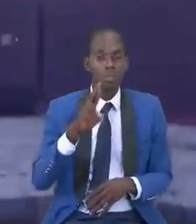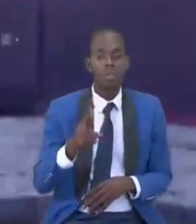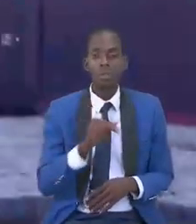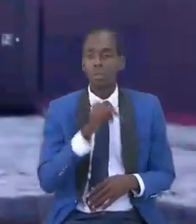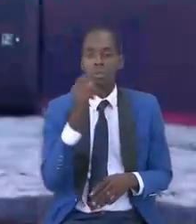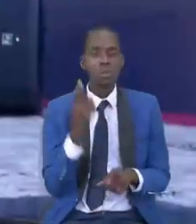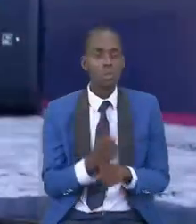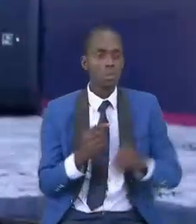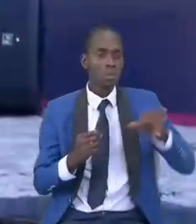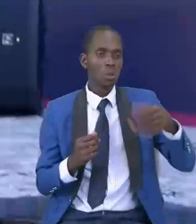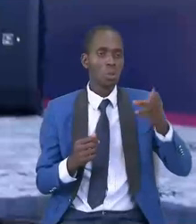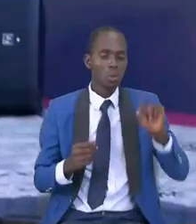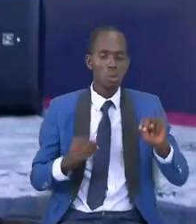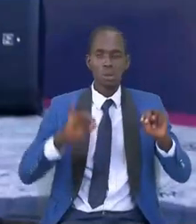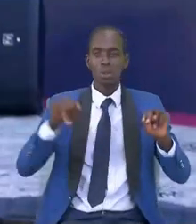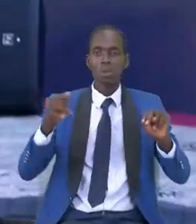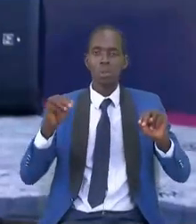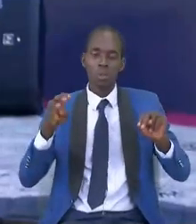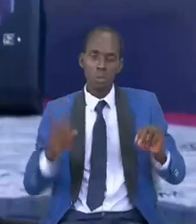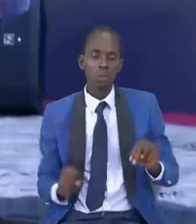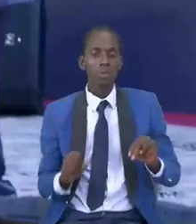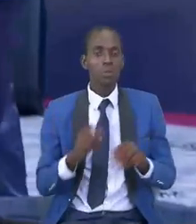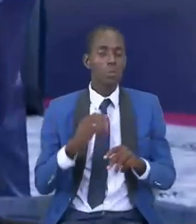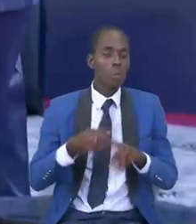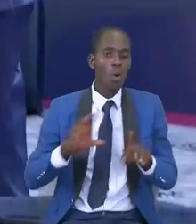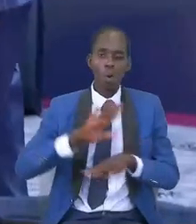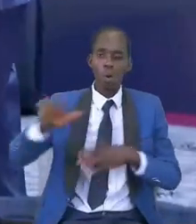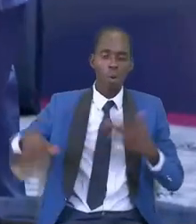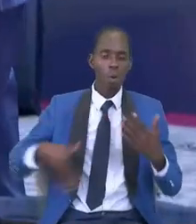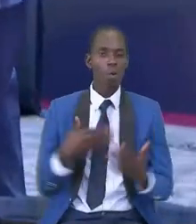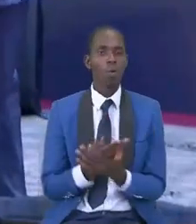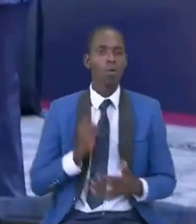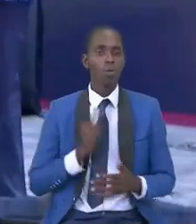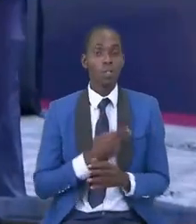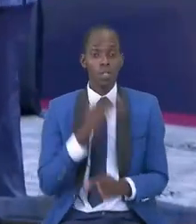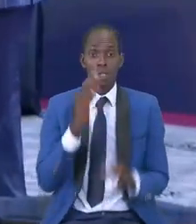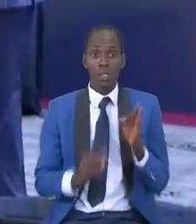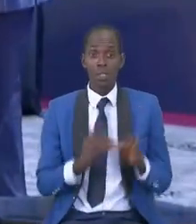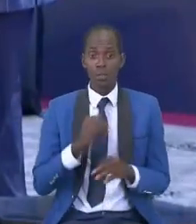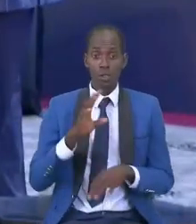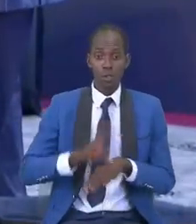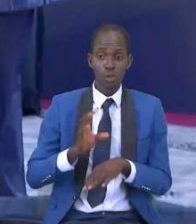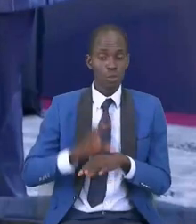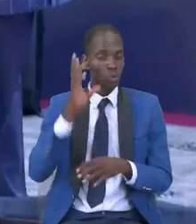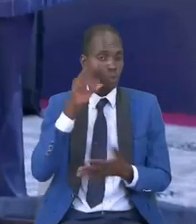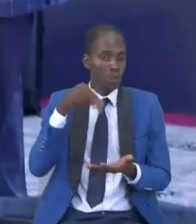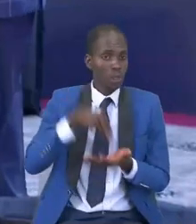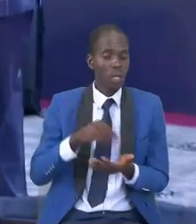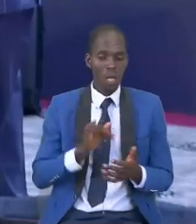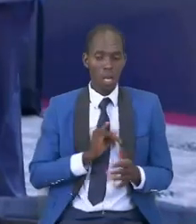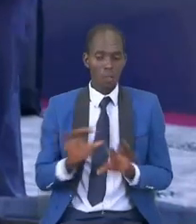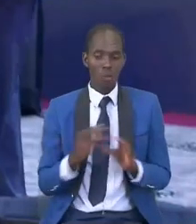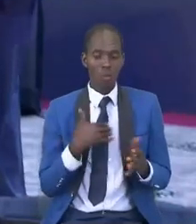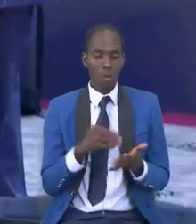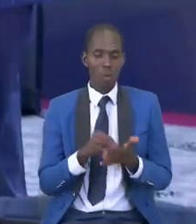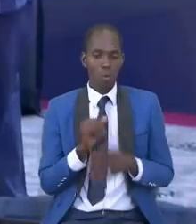pas Jean ou Jacques, pour faire de toutes les nations des disciples. C'est nous tous. C'est toute l'Église. Si l'Église peut se lever, tu joues ton